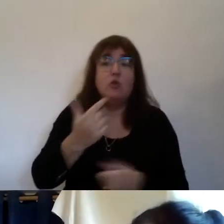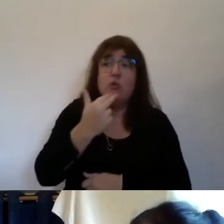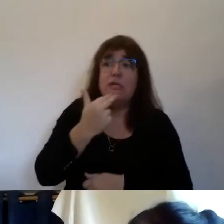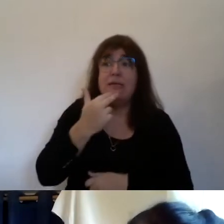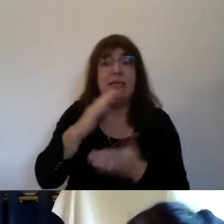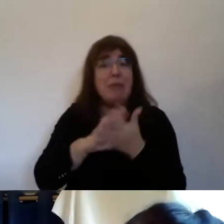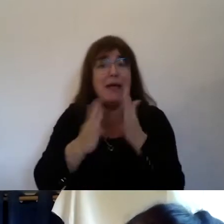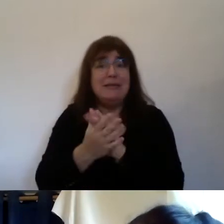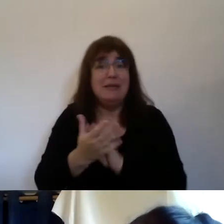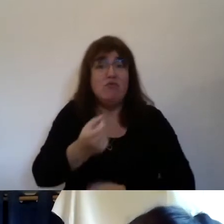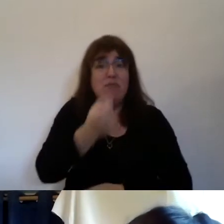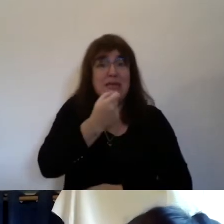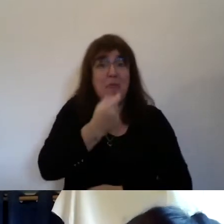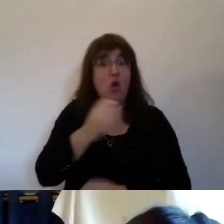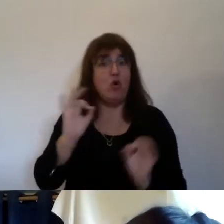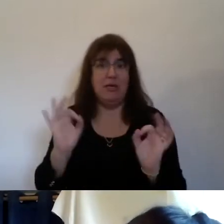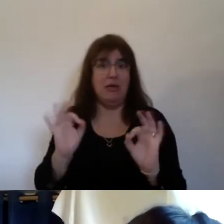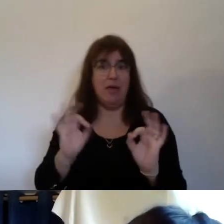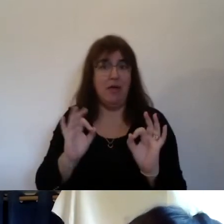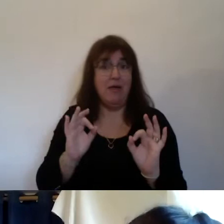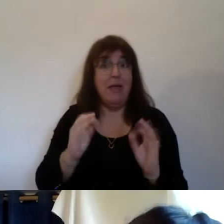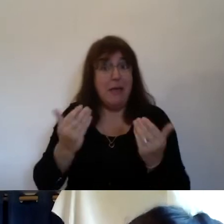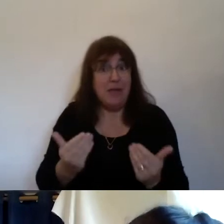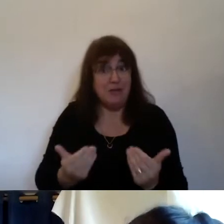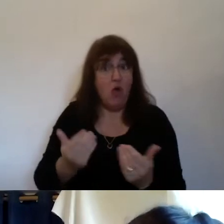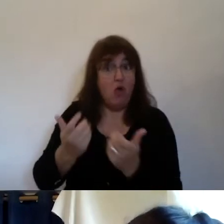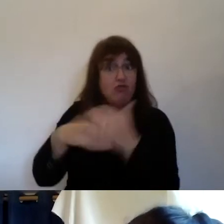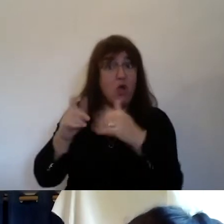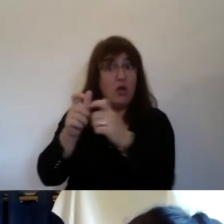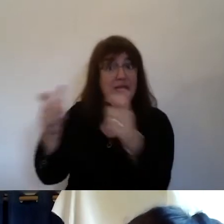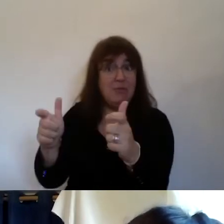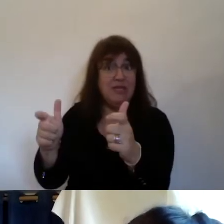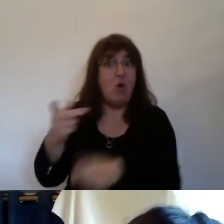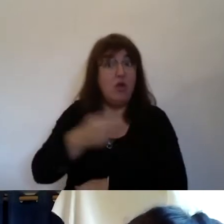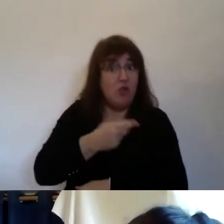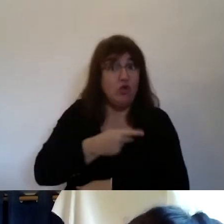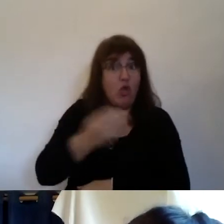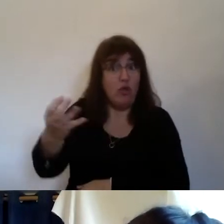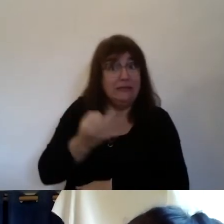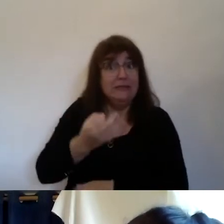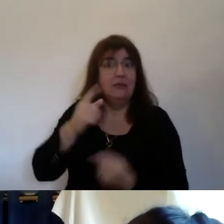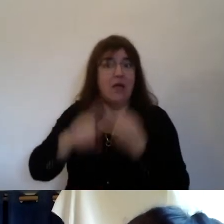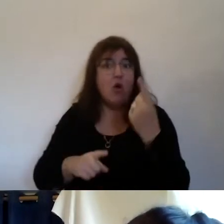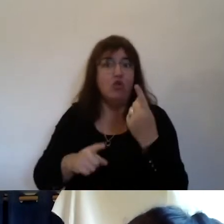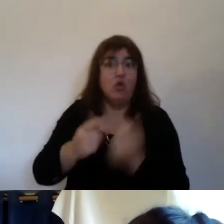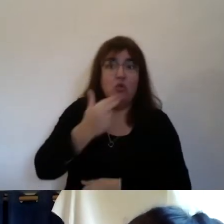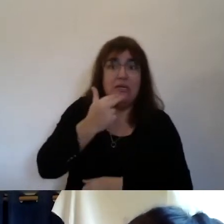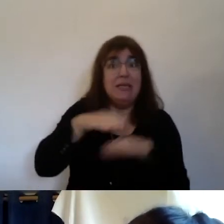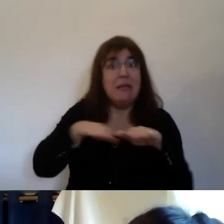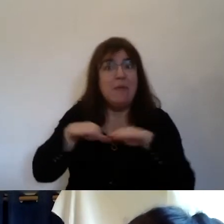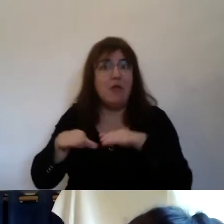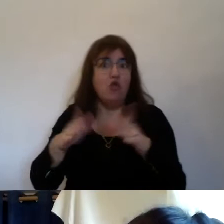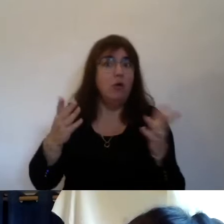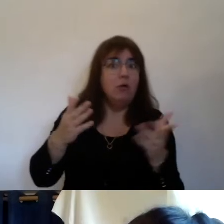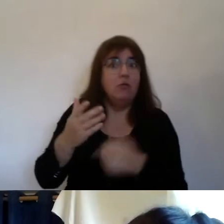à l'hôpital, sont désormais préconisés par l'institution. Et ce n'est pas le docteur Olivier Druna qui est présent à cette table